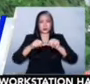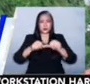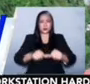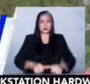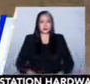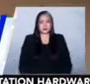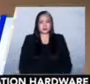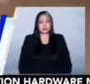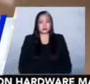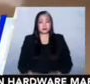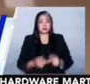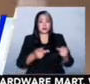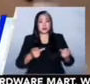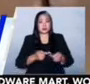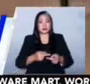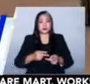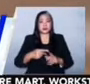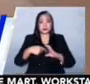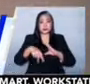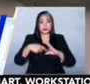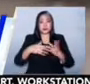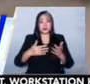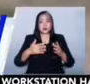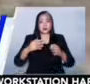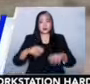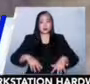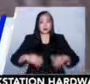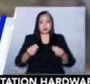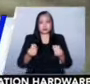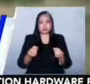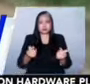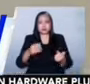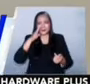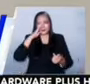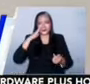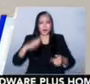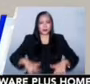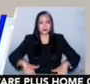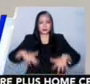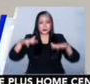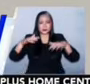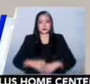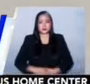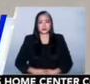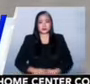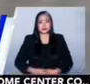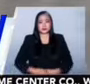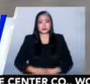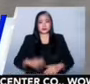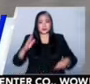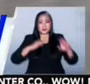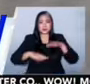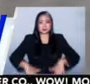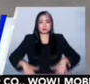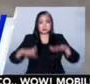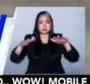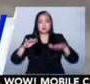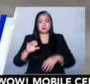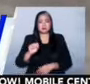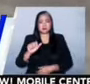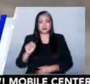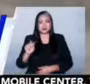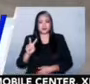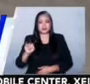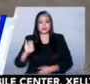sa Puerto Princesa na lubog sa kulay putik na baha. Problema din ang baha sa maraming barangay sa San Vicente. Nagka-landslide pa sa